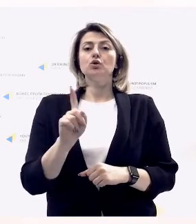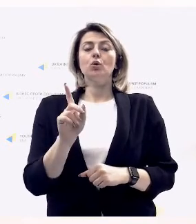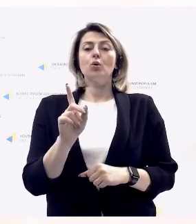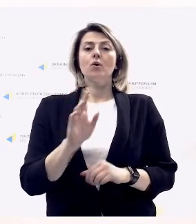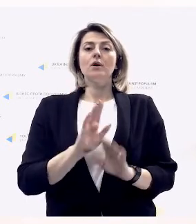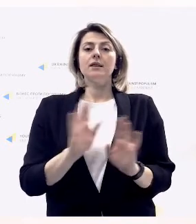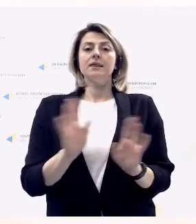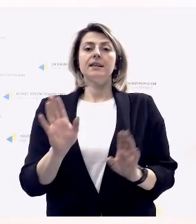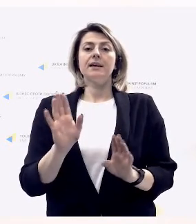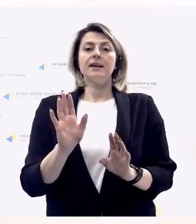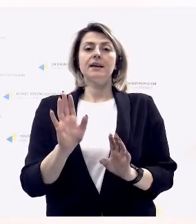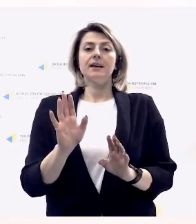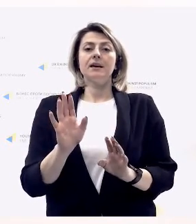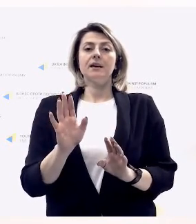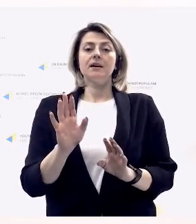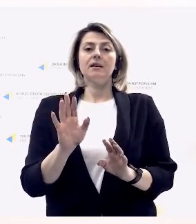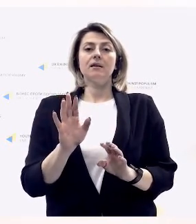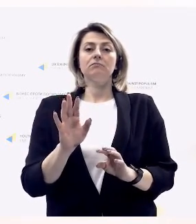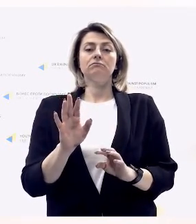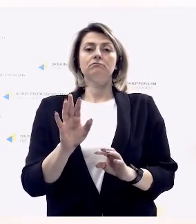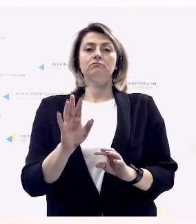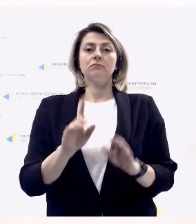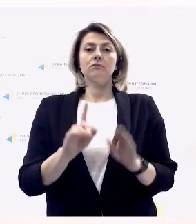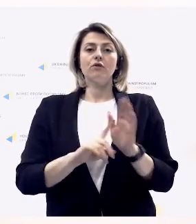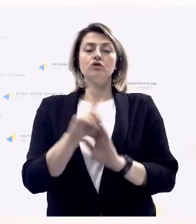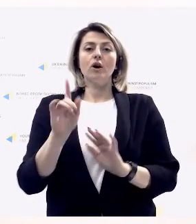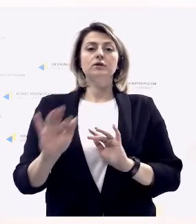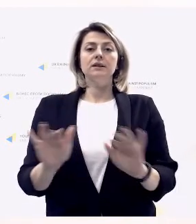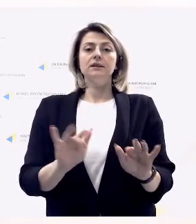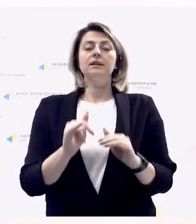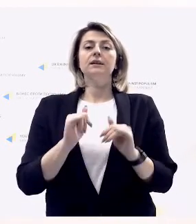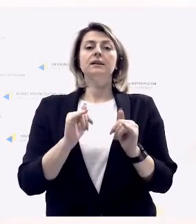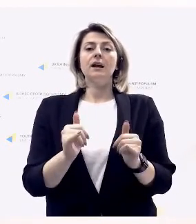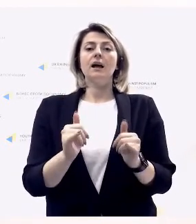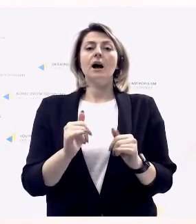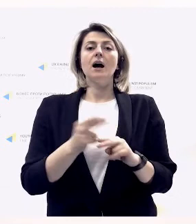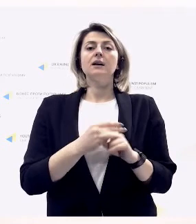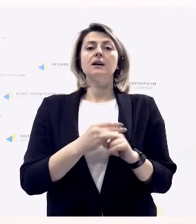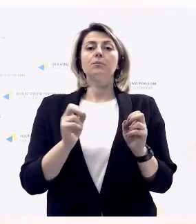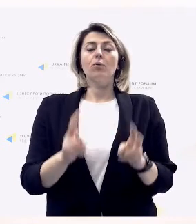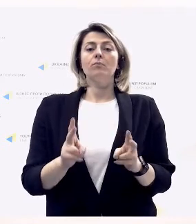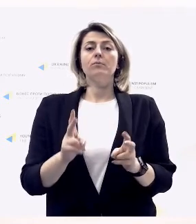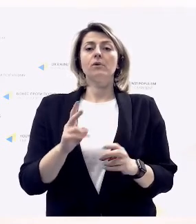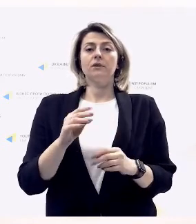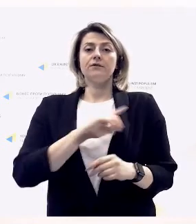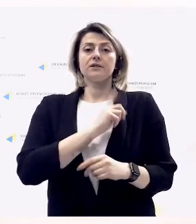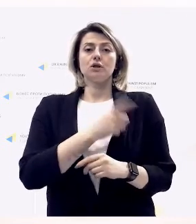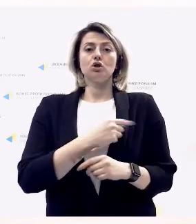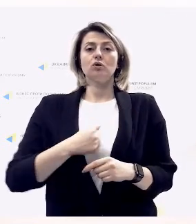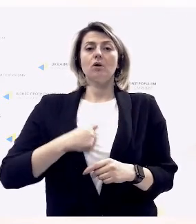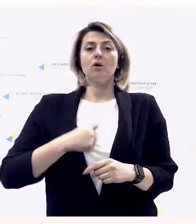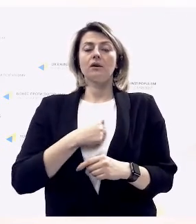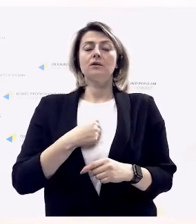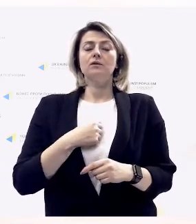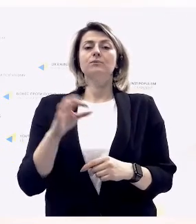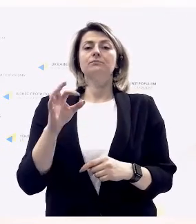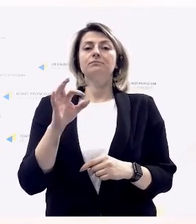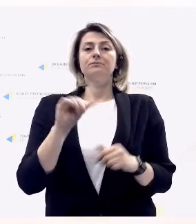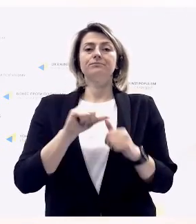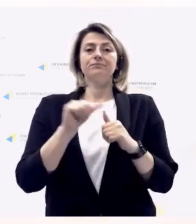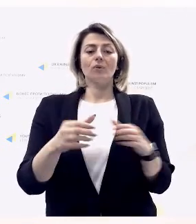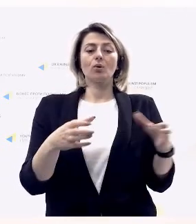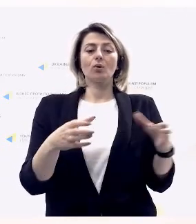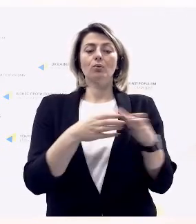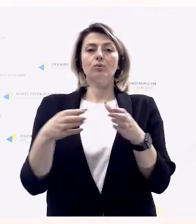вживається дій для запобігання фізичної агресії з боку праворадикальних екстремістських груп,